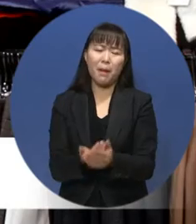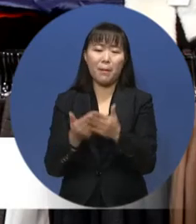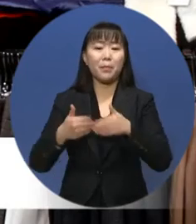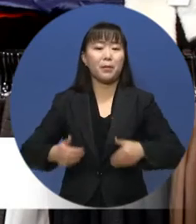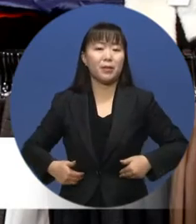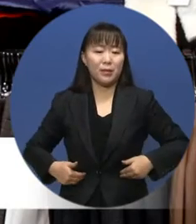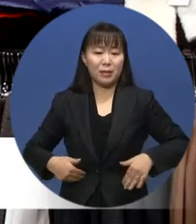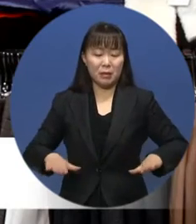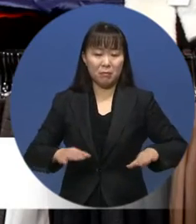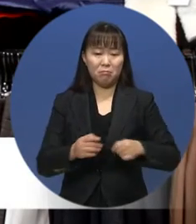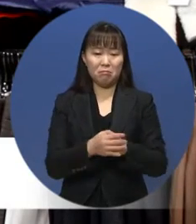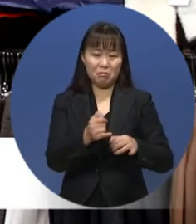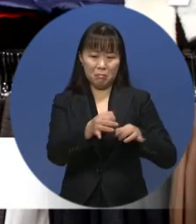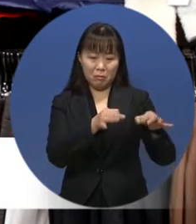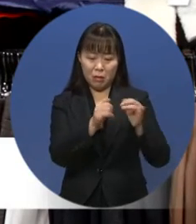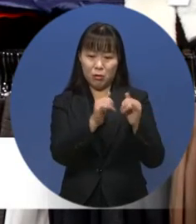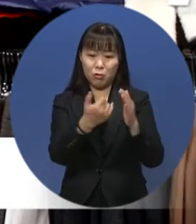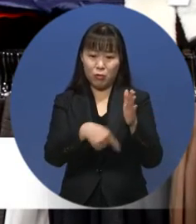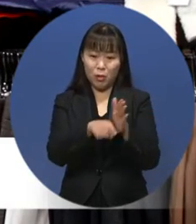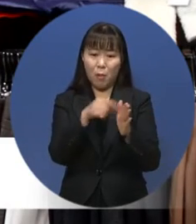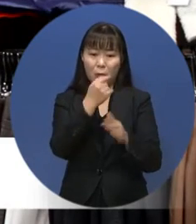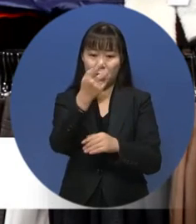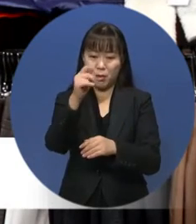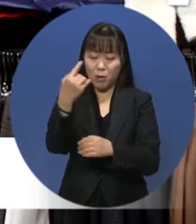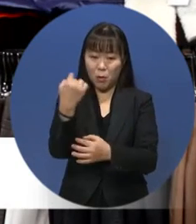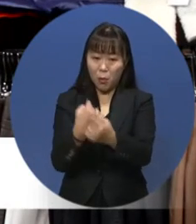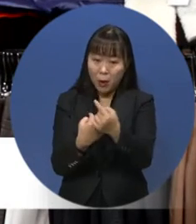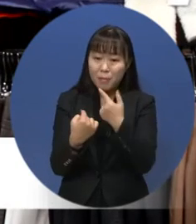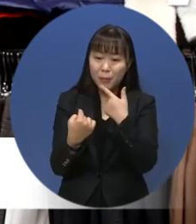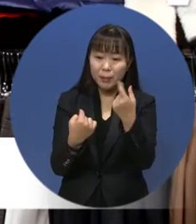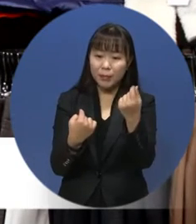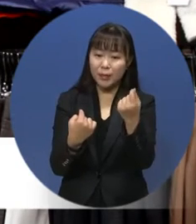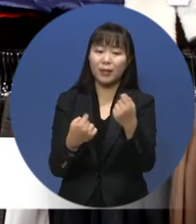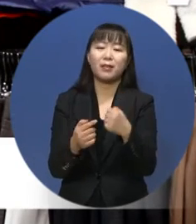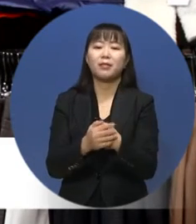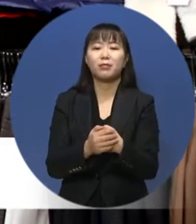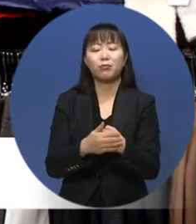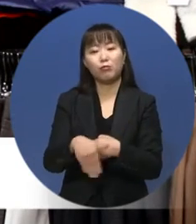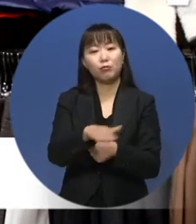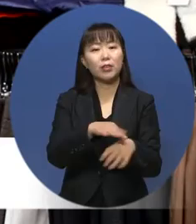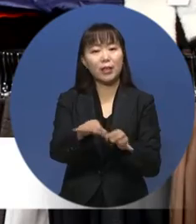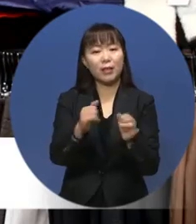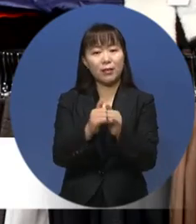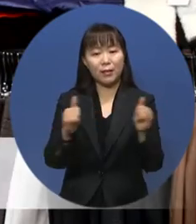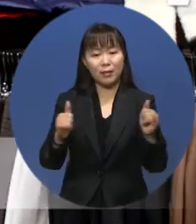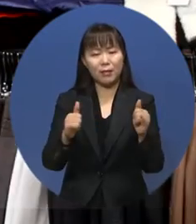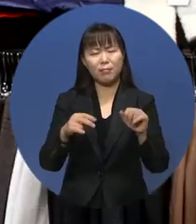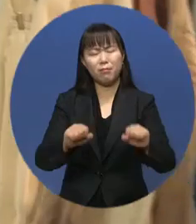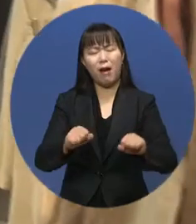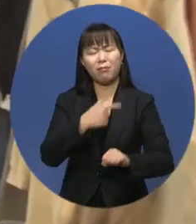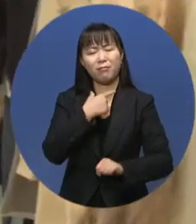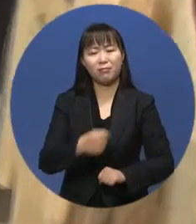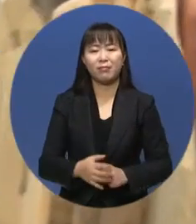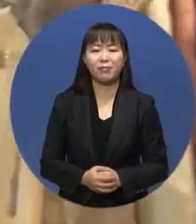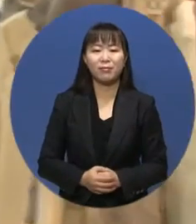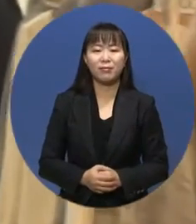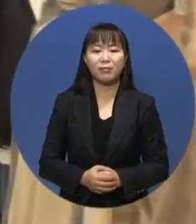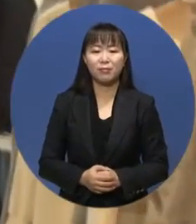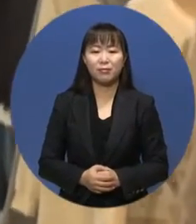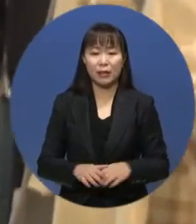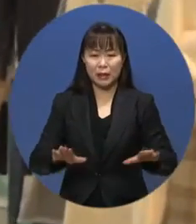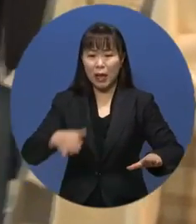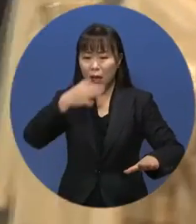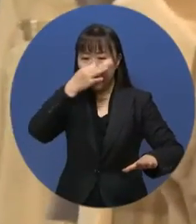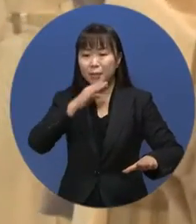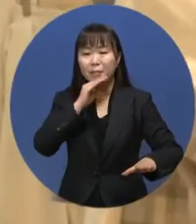저희들 지금 소상공인들을 위해서 지금 복지TV에서 와주셨는데 저희 소상공인들이 좀 살아났으면 좋겠습니다.